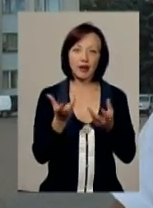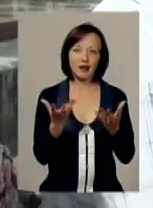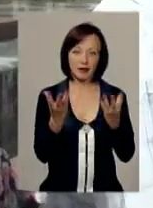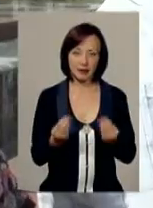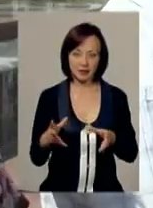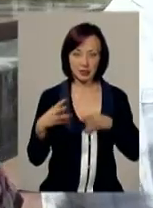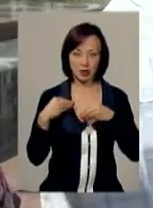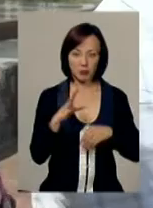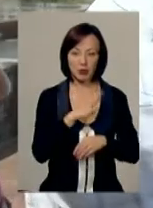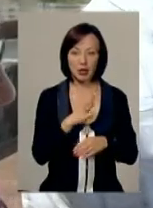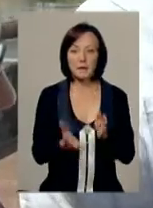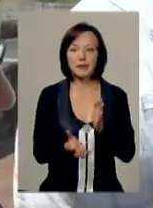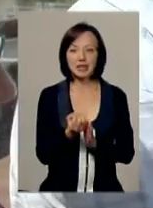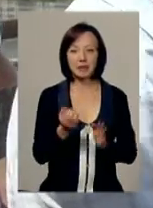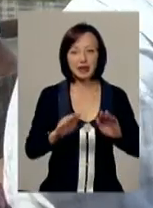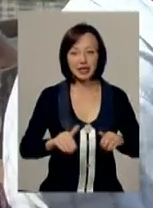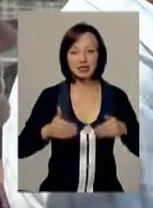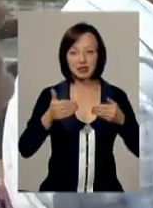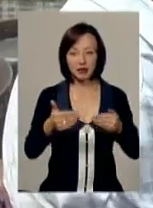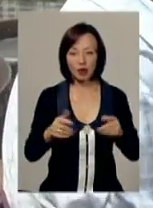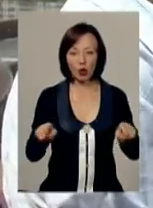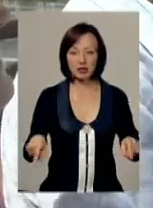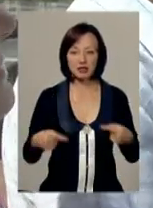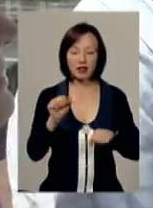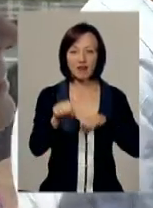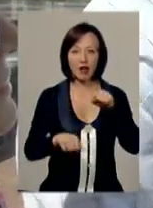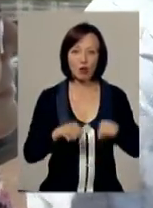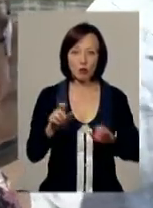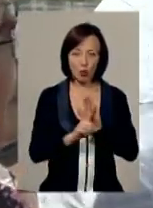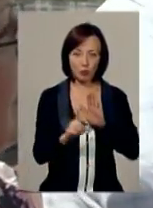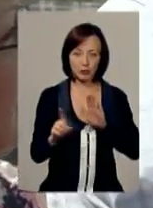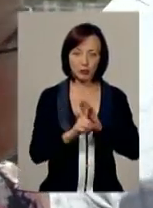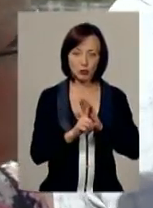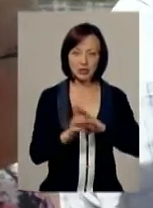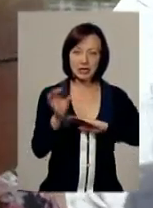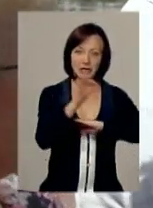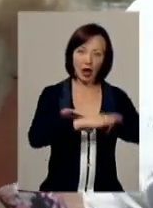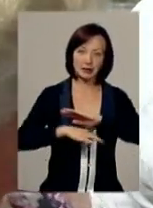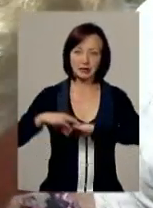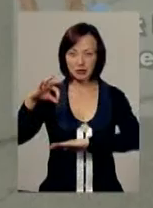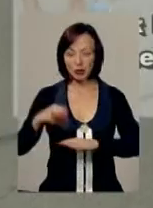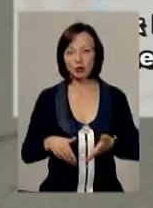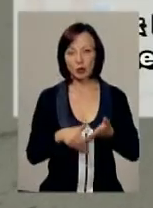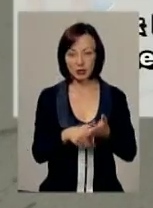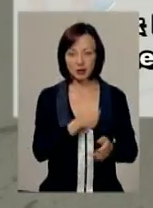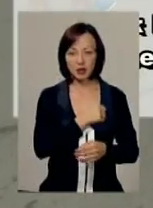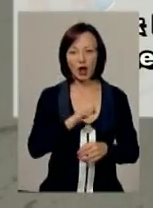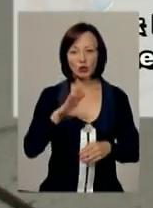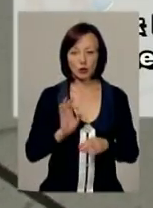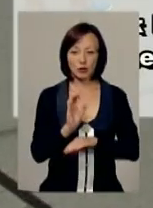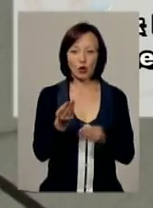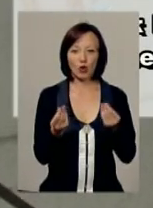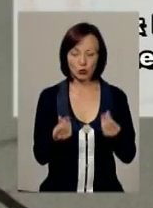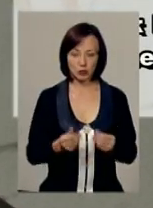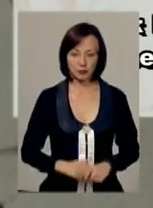їхали. Підтримати ініціативу організаторів велопробігу «Захід-Схід» і допомогти бійцям АТО та їхнім родинам можна, надіславши кошти на